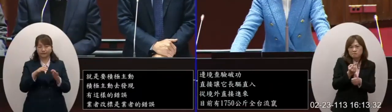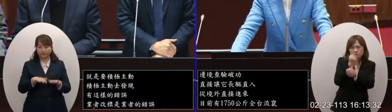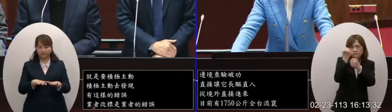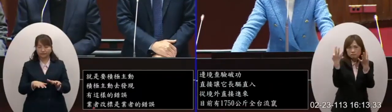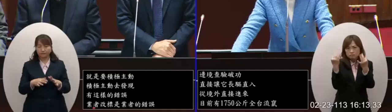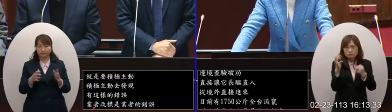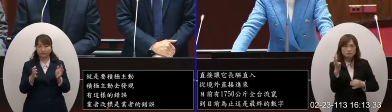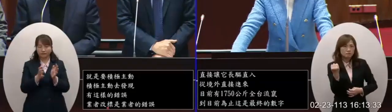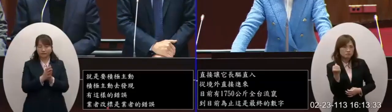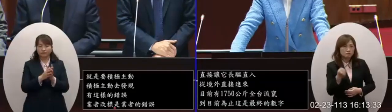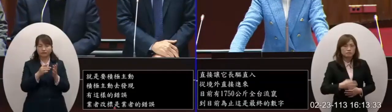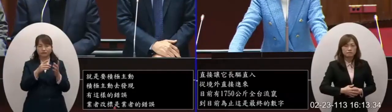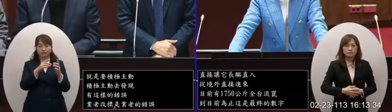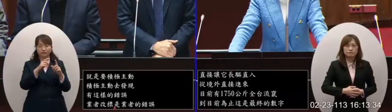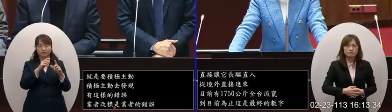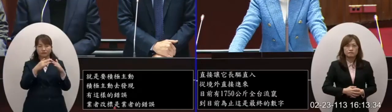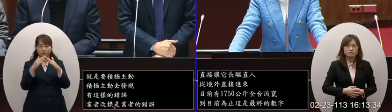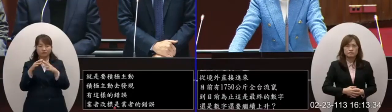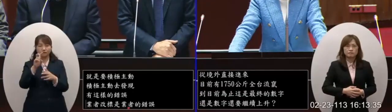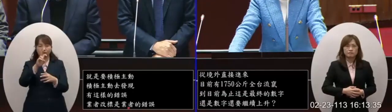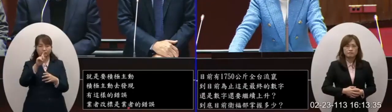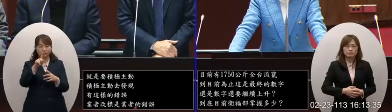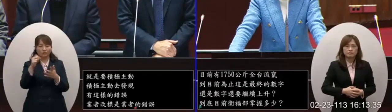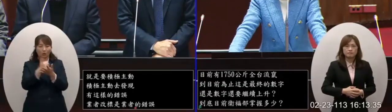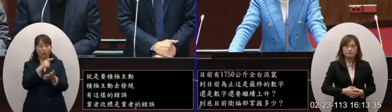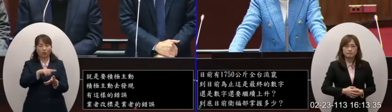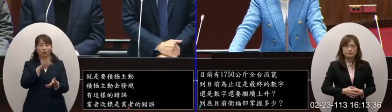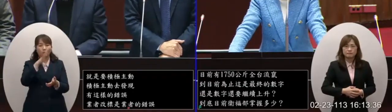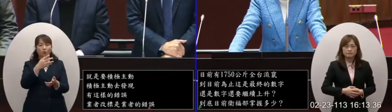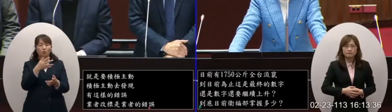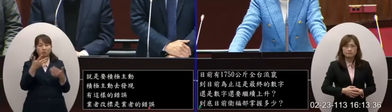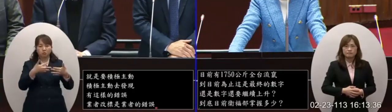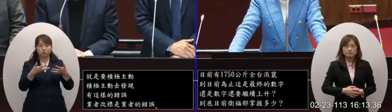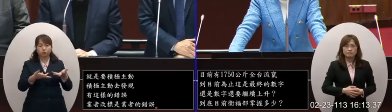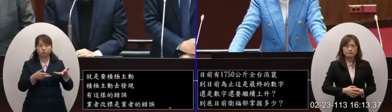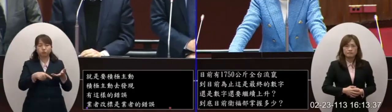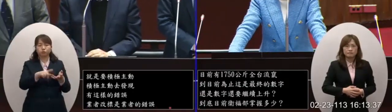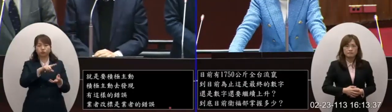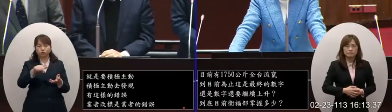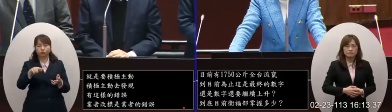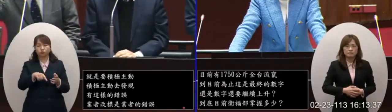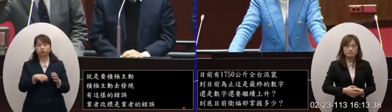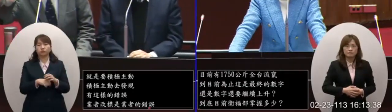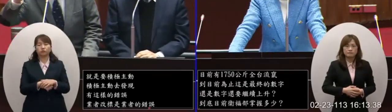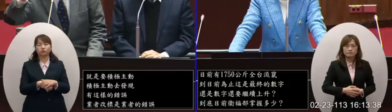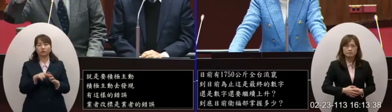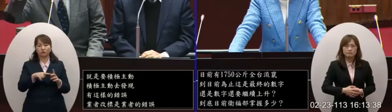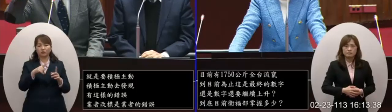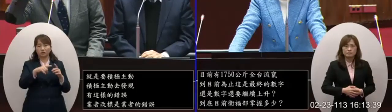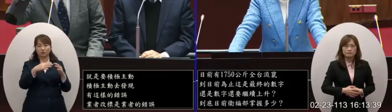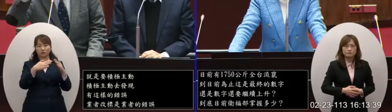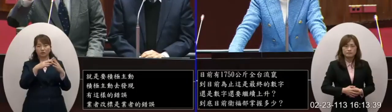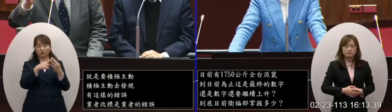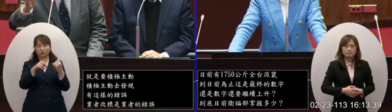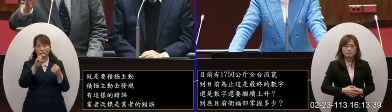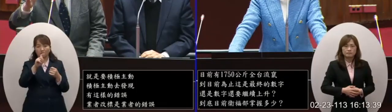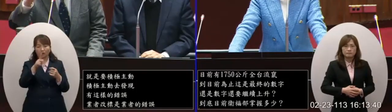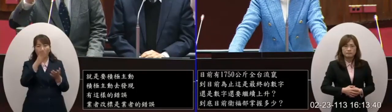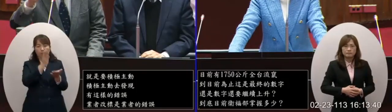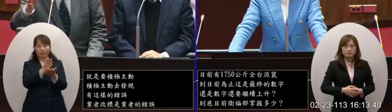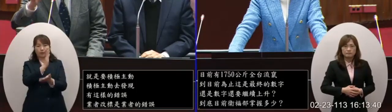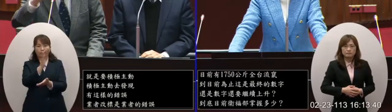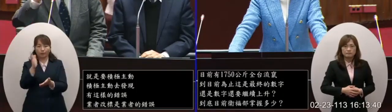哦、有21家、哦、那进口的是这个有问题的产品，那所以我们这21家通通都已经禁